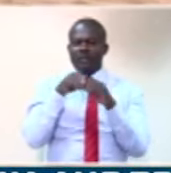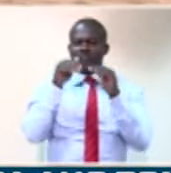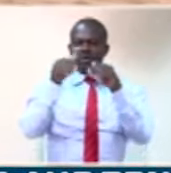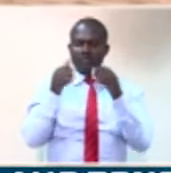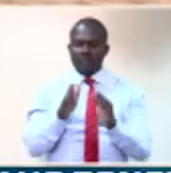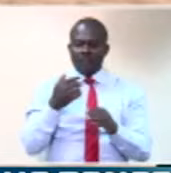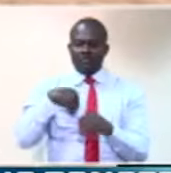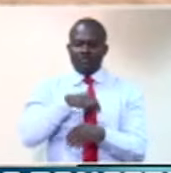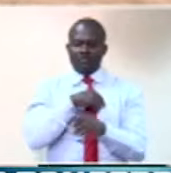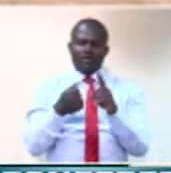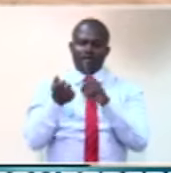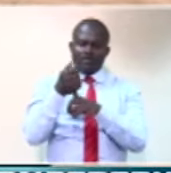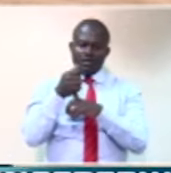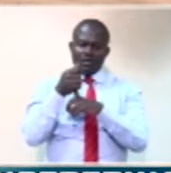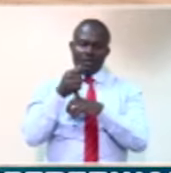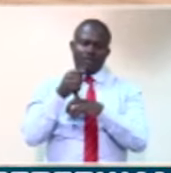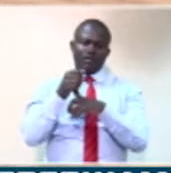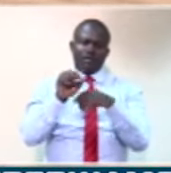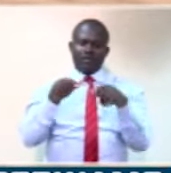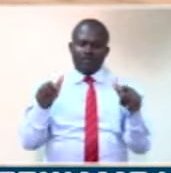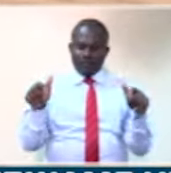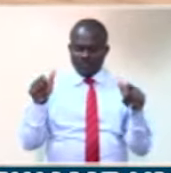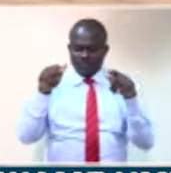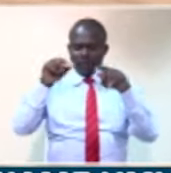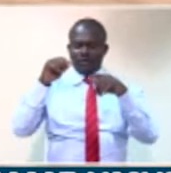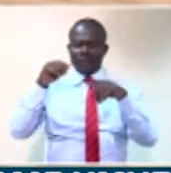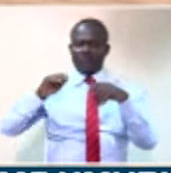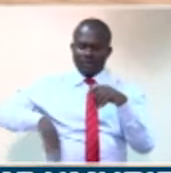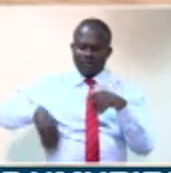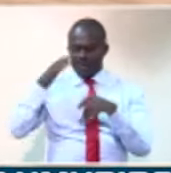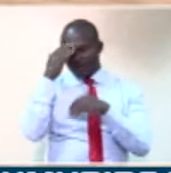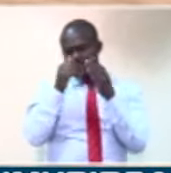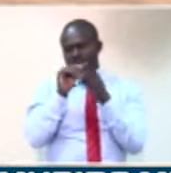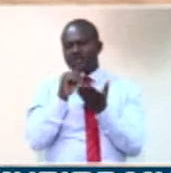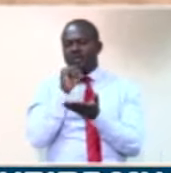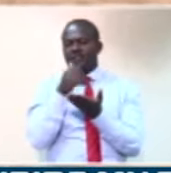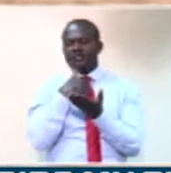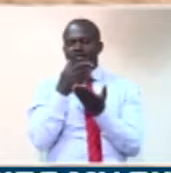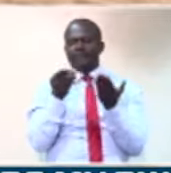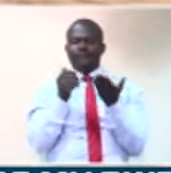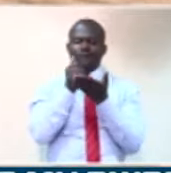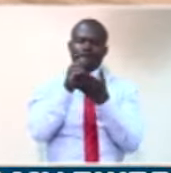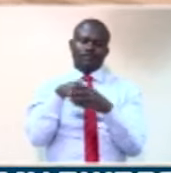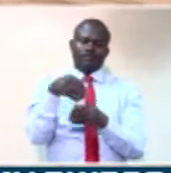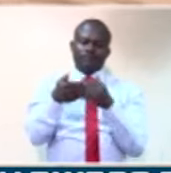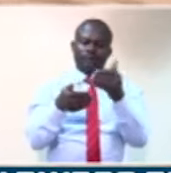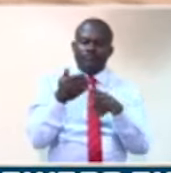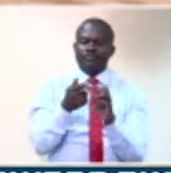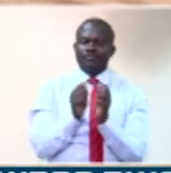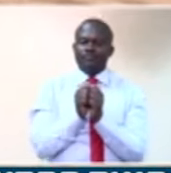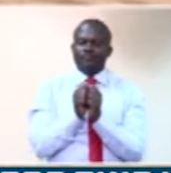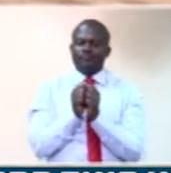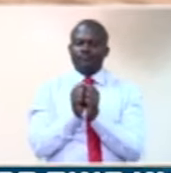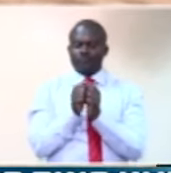bwanjye kugera ku murima wanjye hagerayo nkererewe kubera ko ntari mfite ikimfasha muri urwo rugendo.